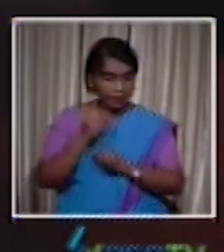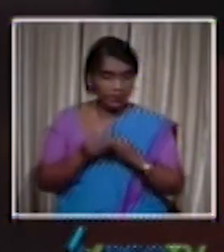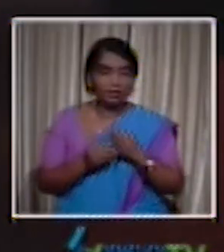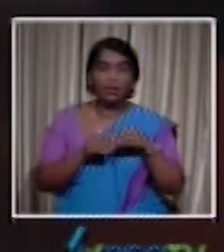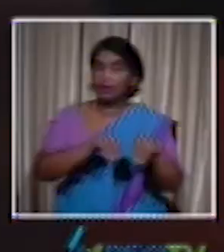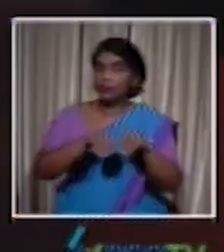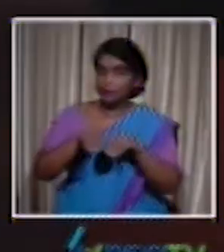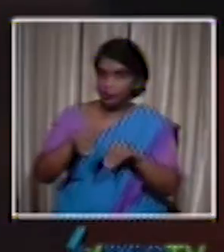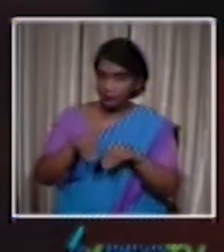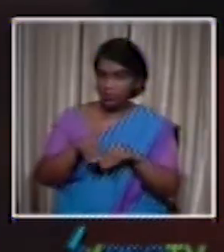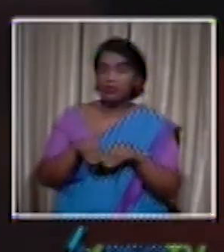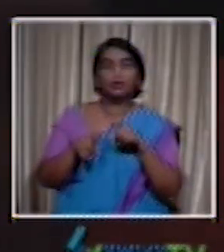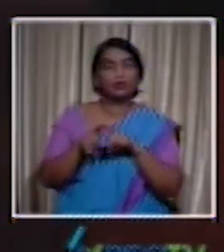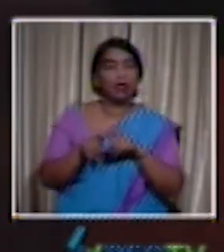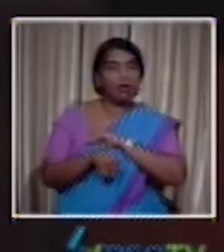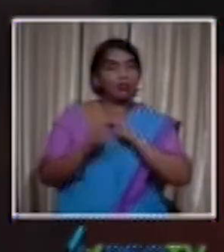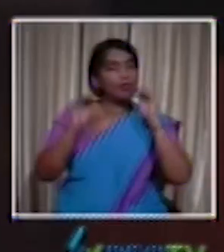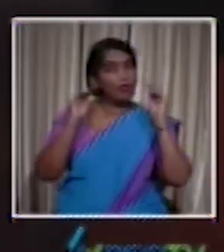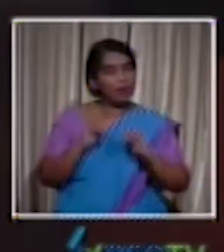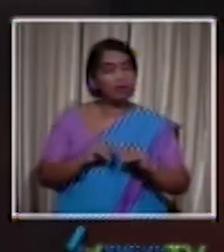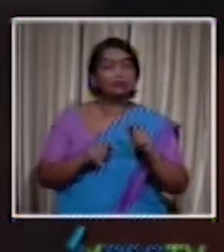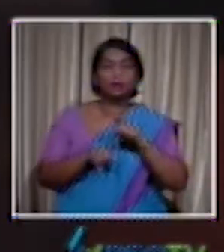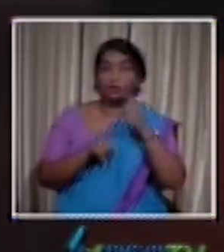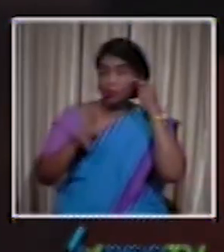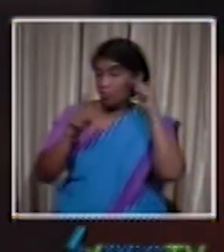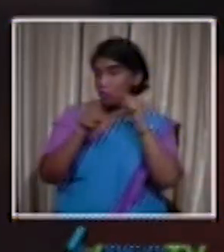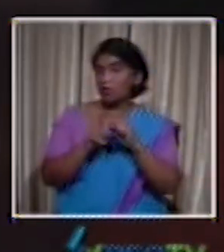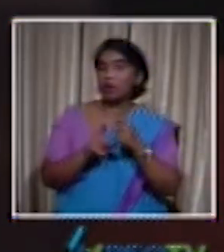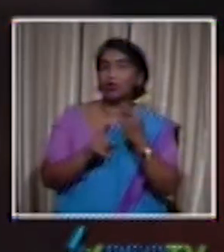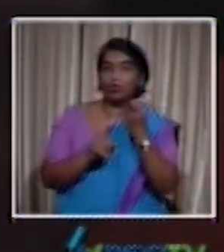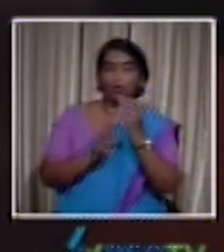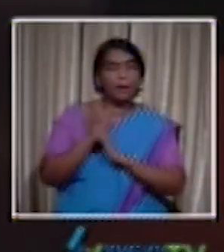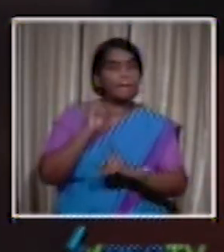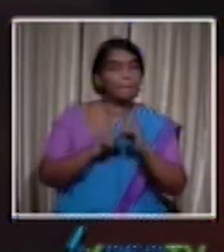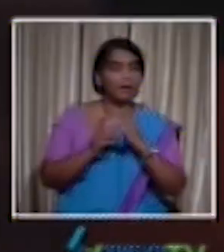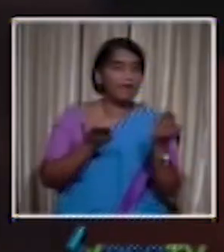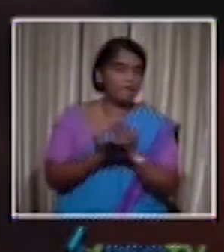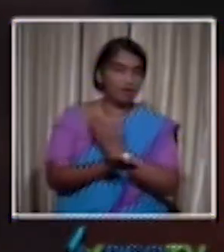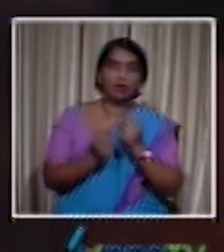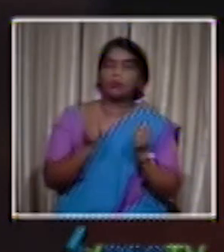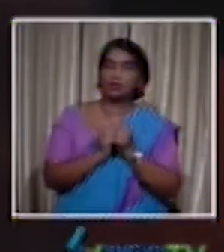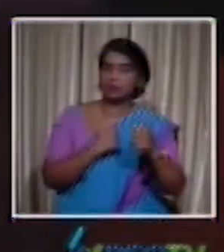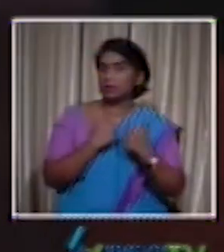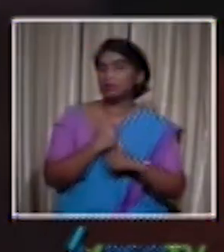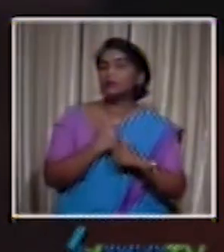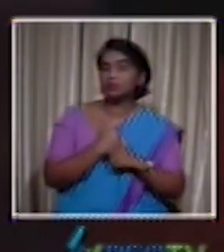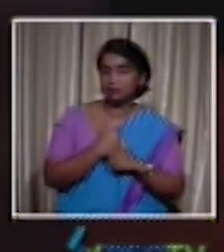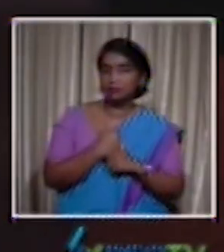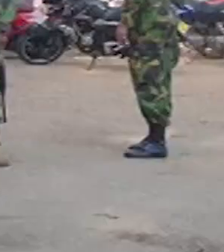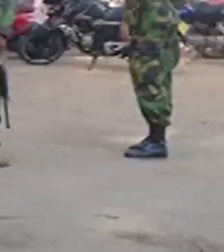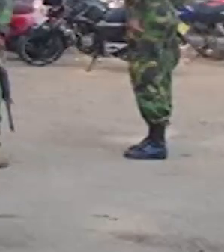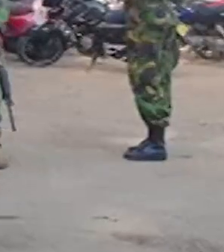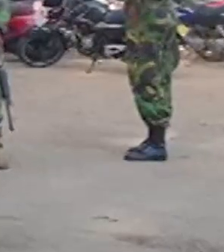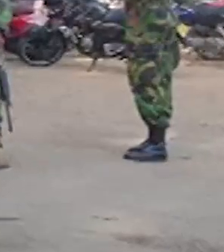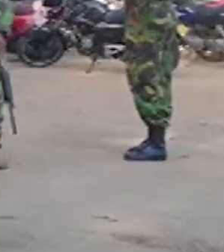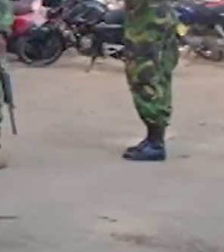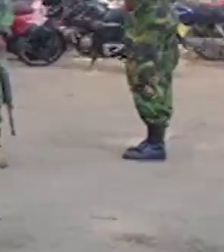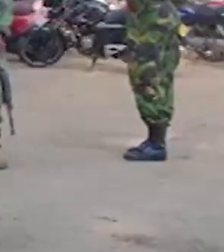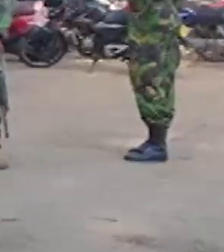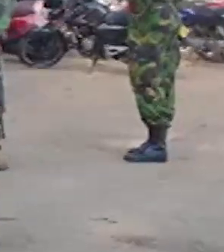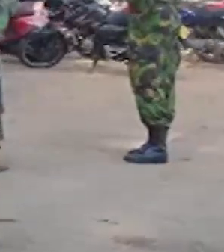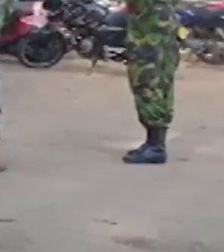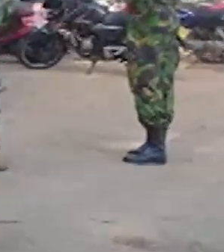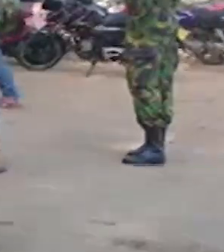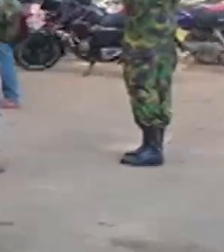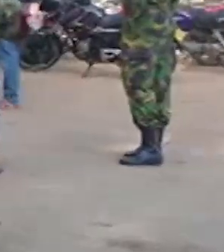වැවිලි කර්මාන්ත, ඒ වගේම අඩු ආදායම් ලාභී. ඔවුන් ඉලක්ක කරගෙන මුදල් අමාත්‍යාංශෙම වෙනම වැඩසටහනක් සකස් කරන්න යෝජනා කරලා තියෙනවා. මේ අතර නීති